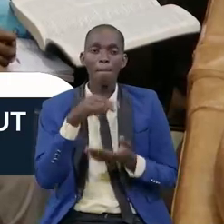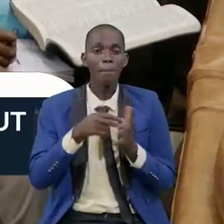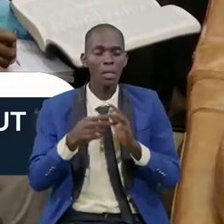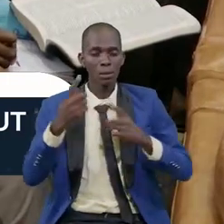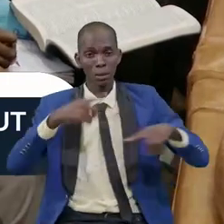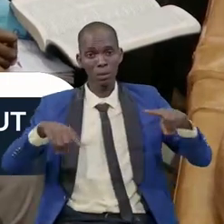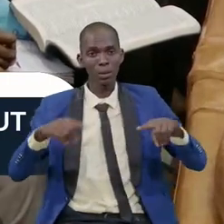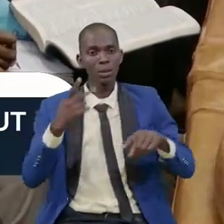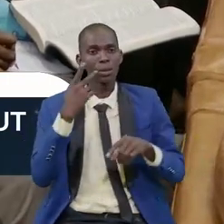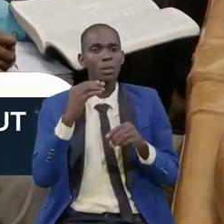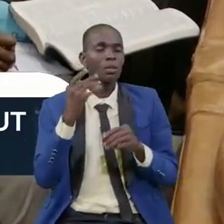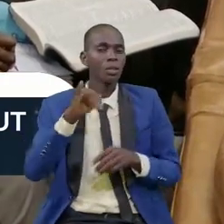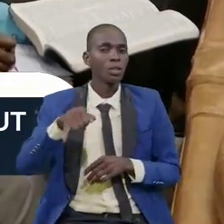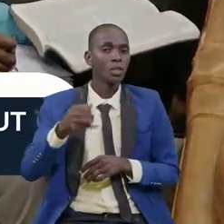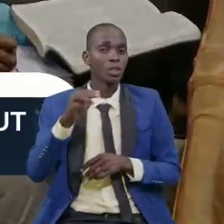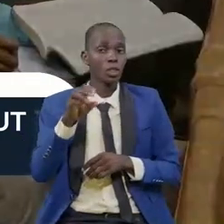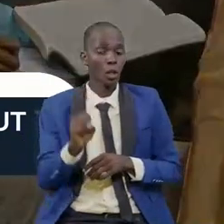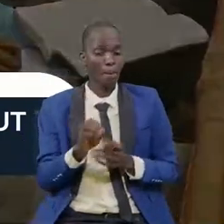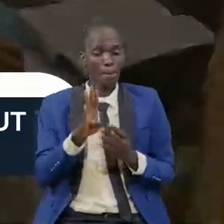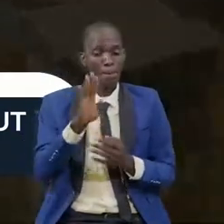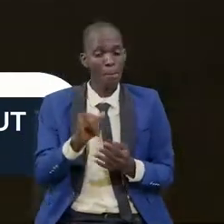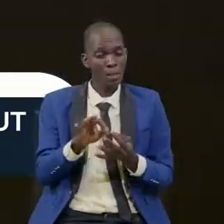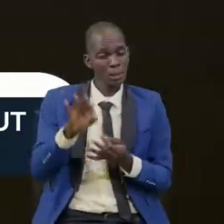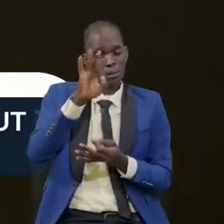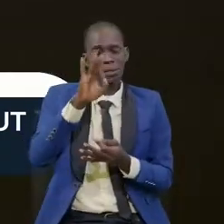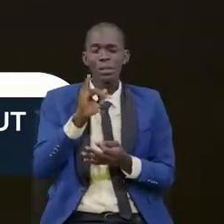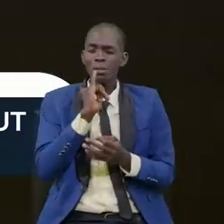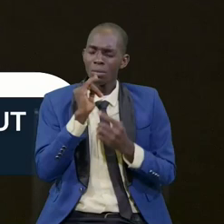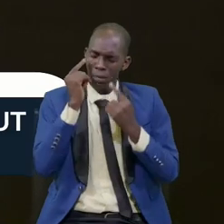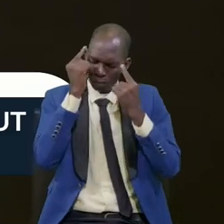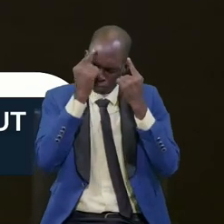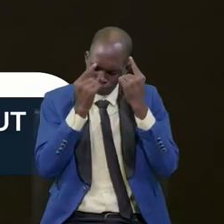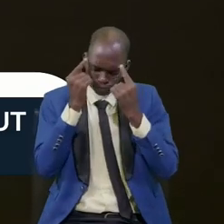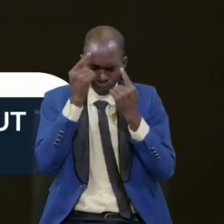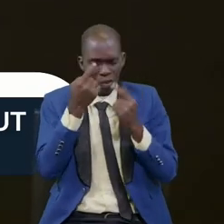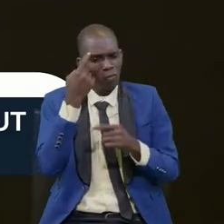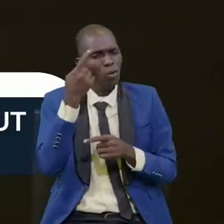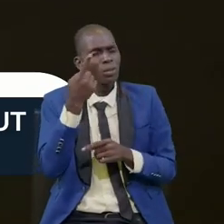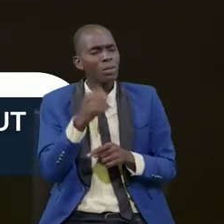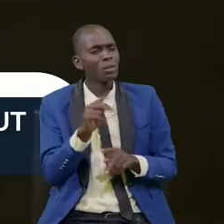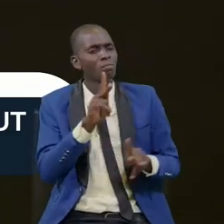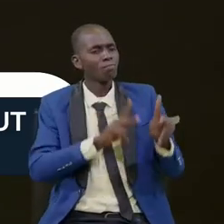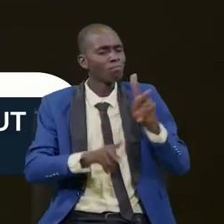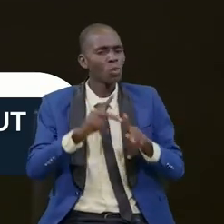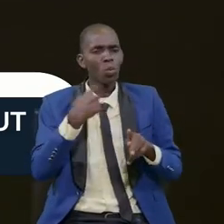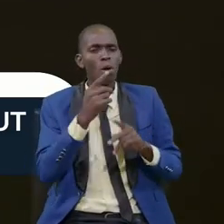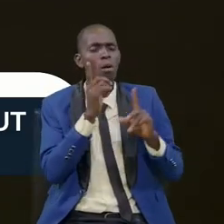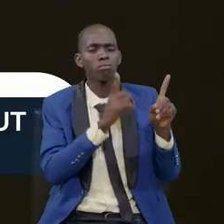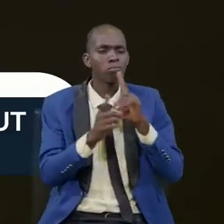sur leur langue. Vous voyez, Jacques, par l'Esprit, a le souci au sujet